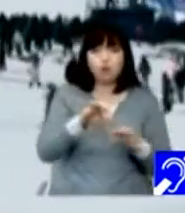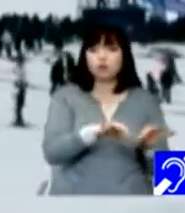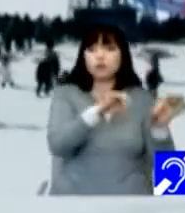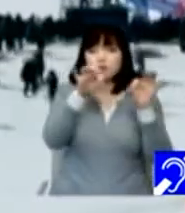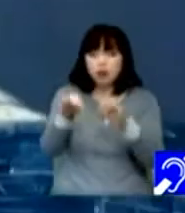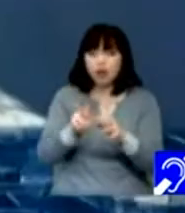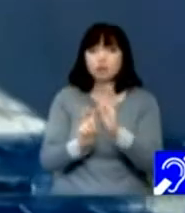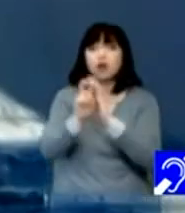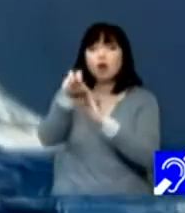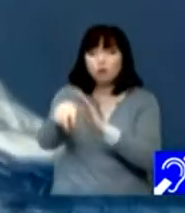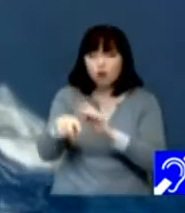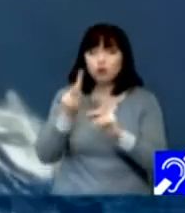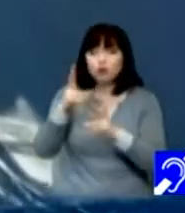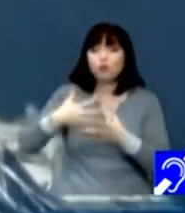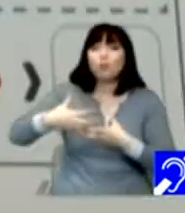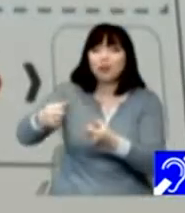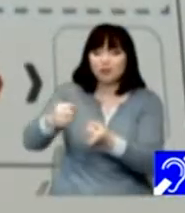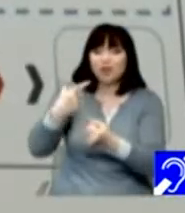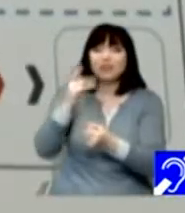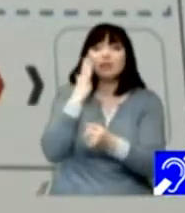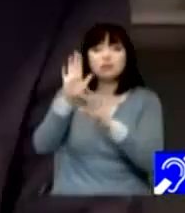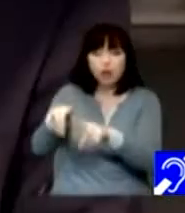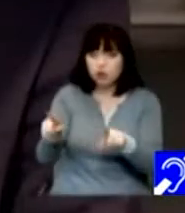între localitățile care găzduiesc competițiile.